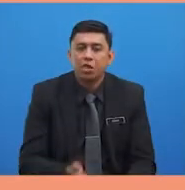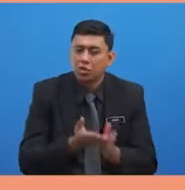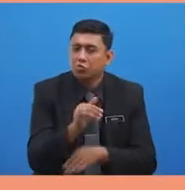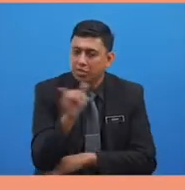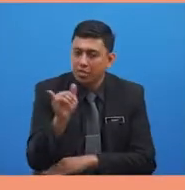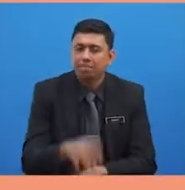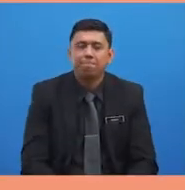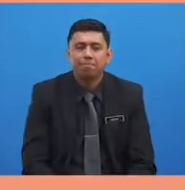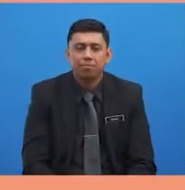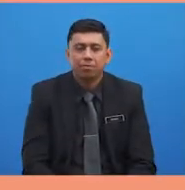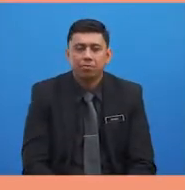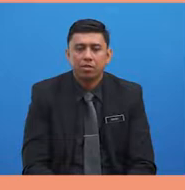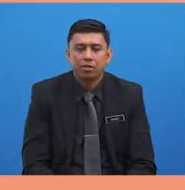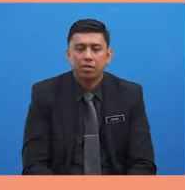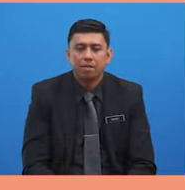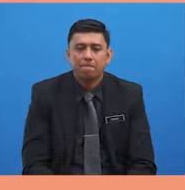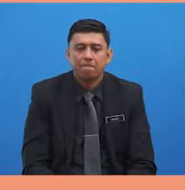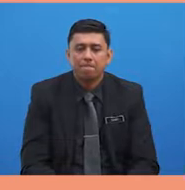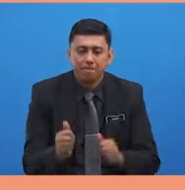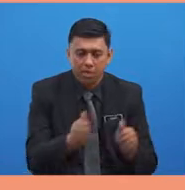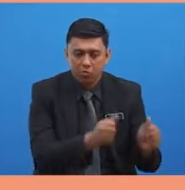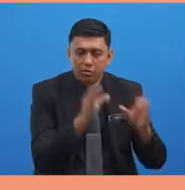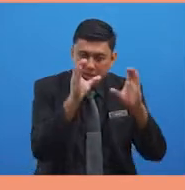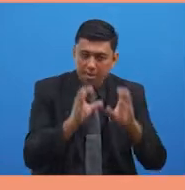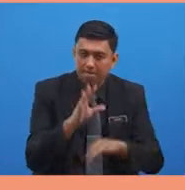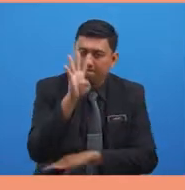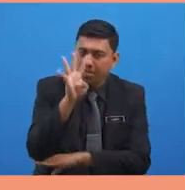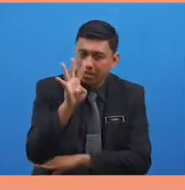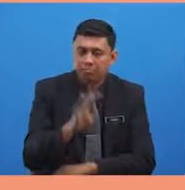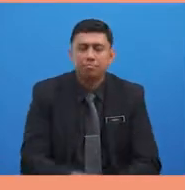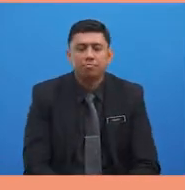Seterusnya, konsep pengaturcaraan keempat.